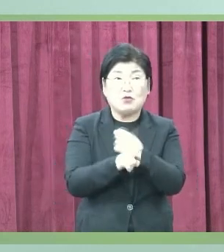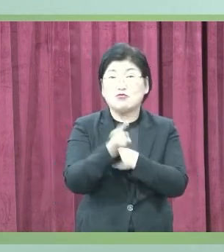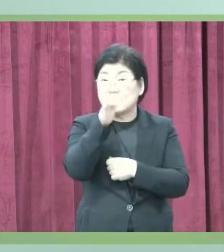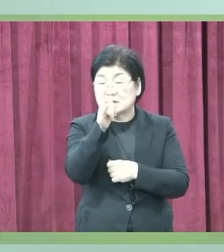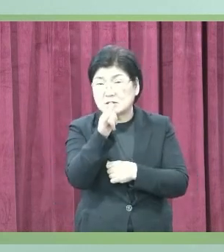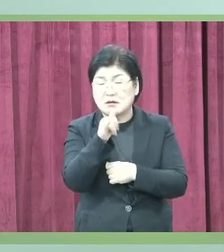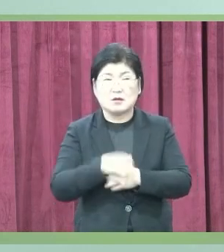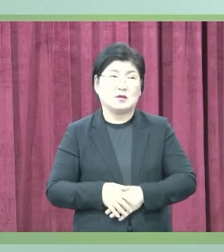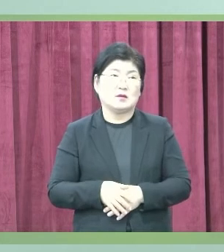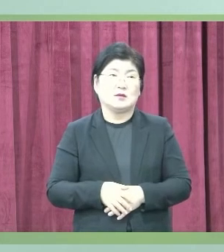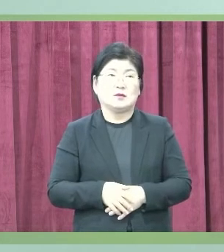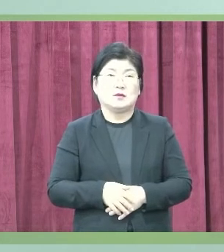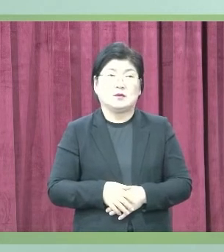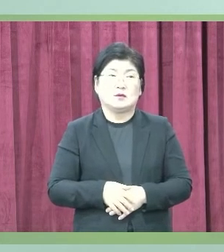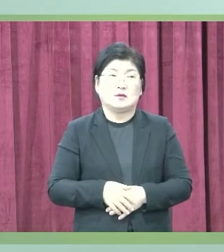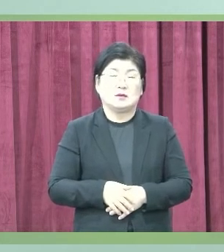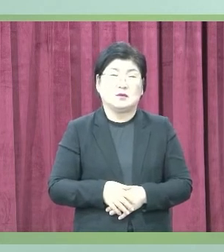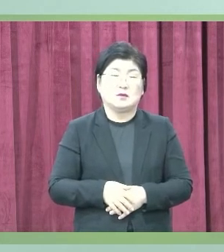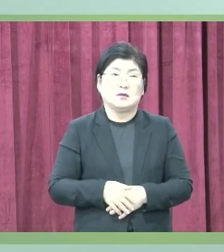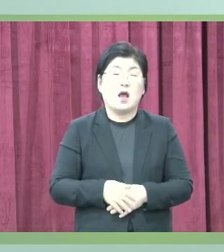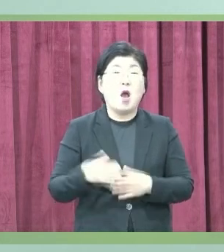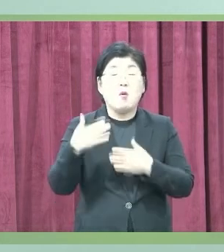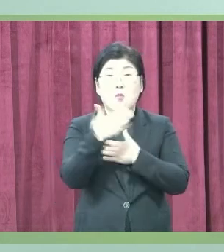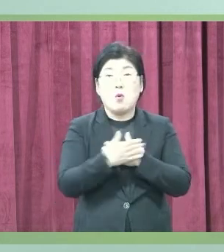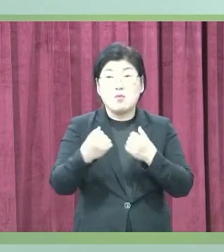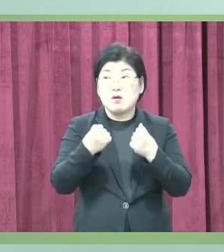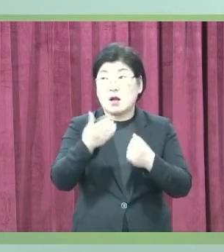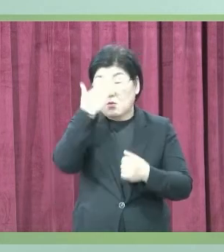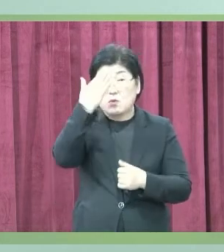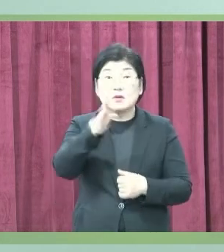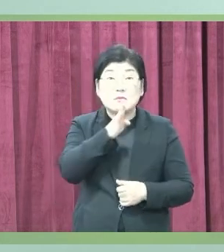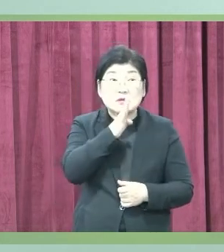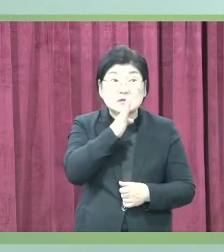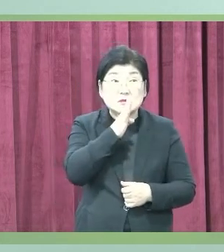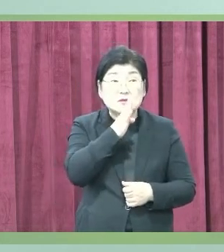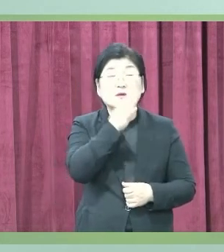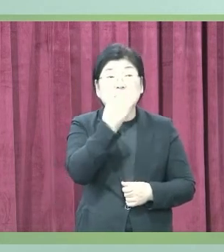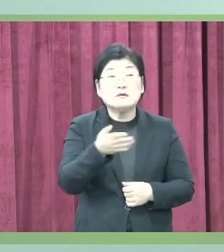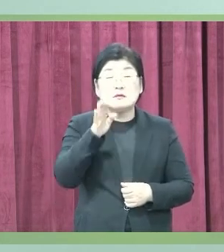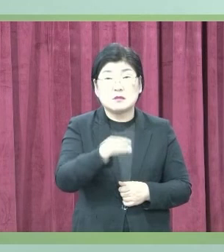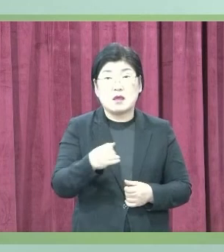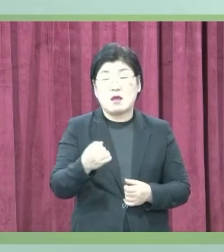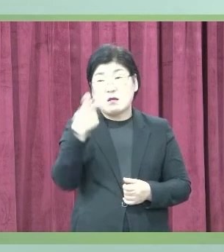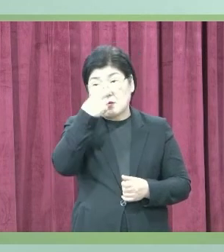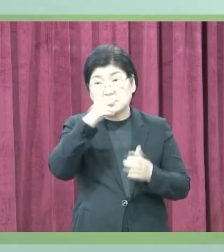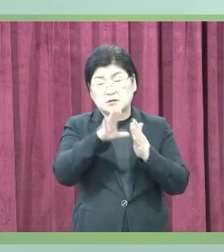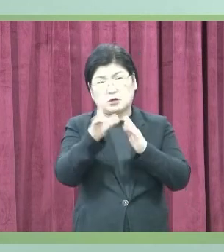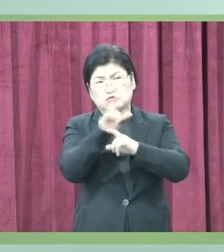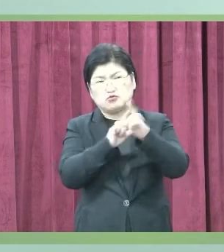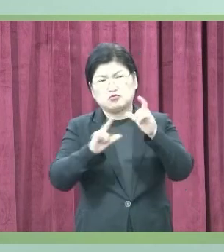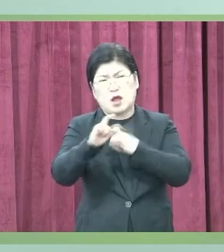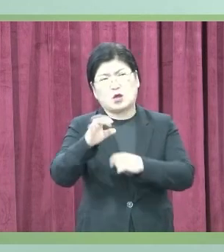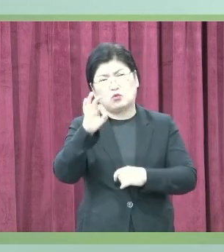검진을 꺼려하시는 부분이 있었습니다. 사실 건강검진은 무료입니다. 그럼에도 불구하고 검진 시에 또 추가 비용이 발생할